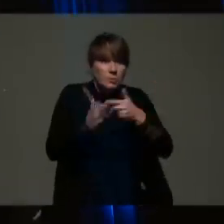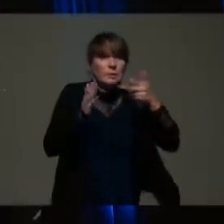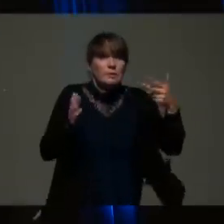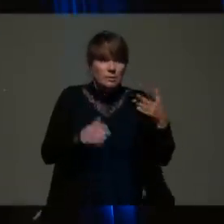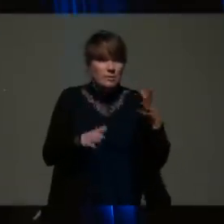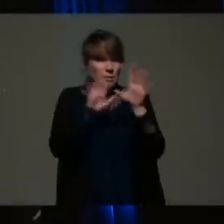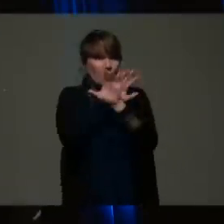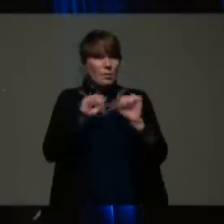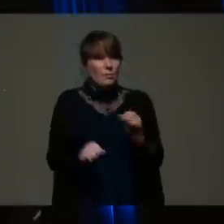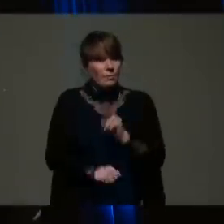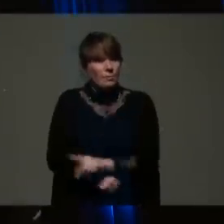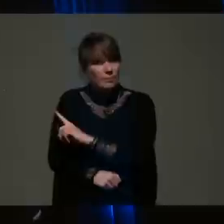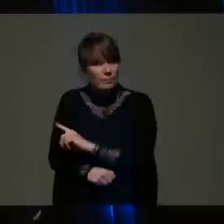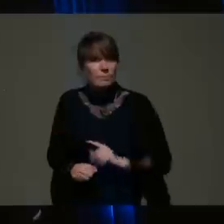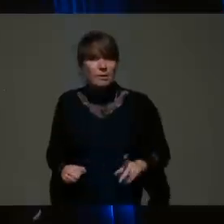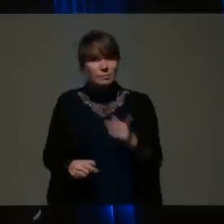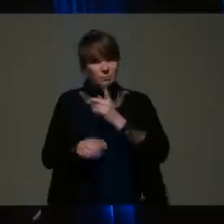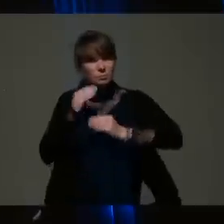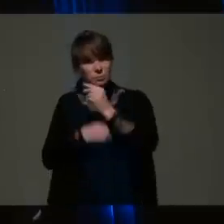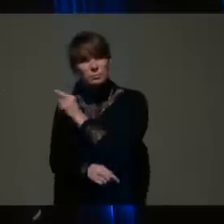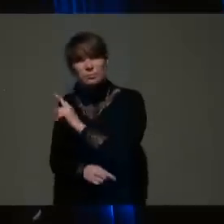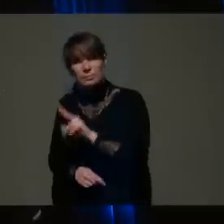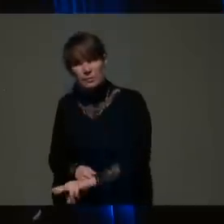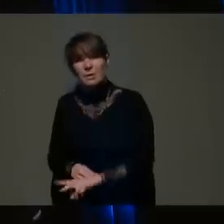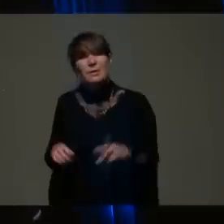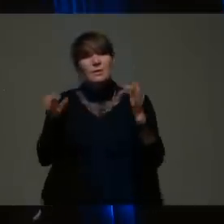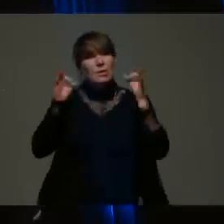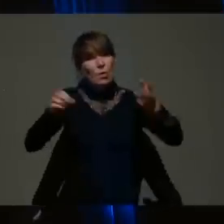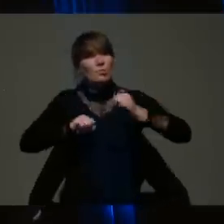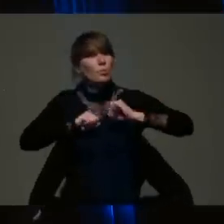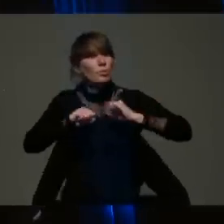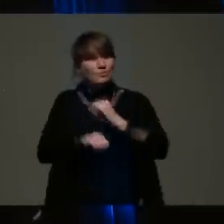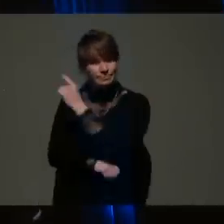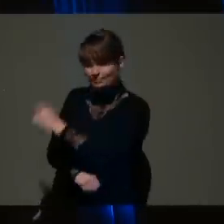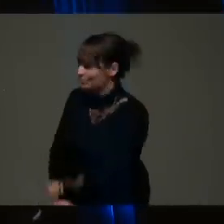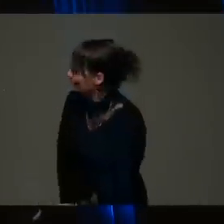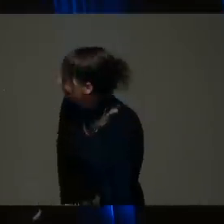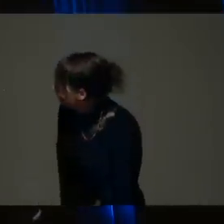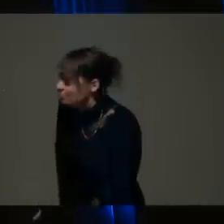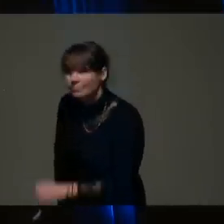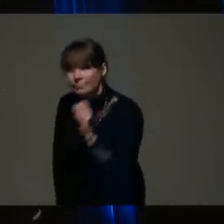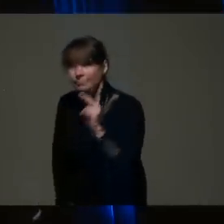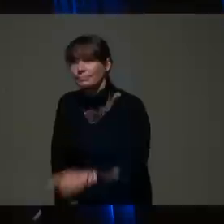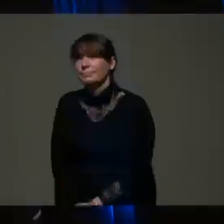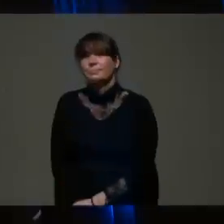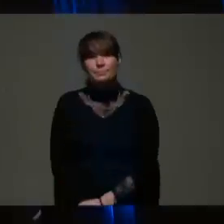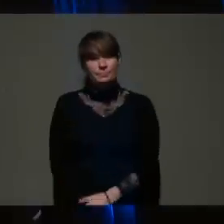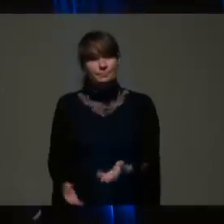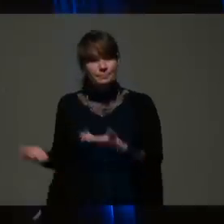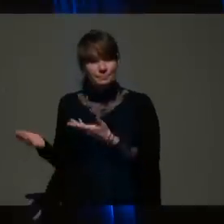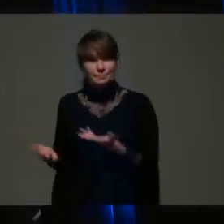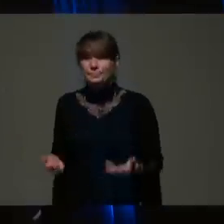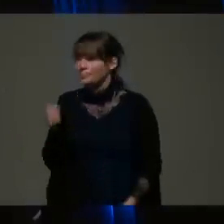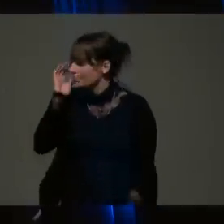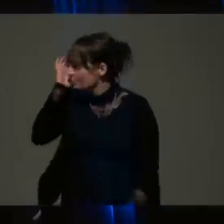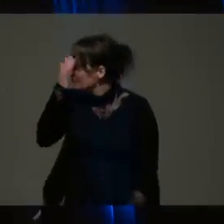Ça, c'est ce qu'on consomme. Et voilà le temps qu'on passe à bouger. OK ? Voilà. Et